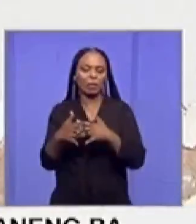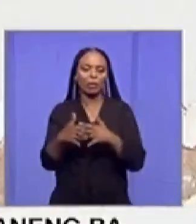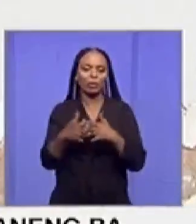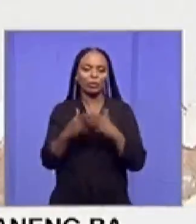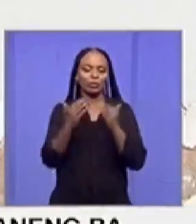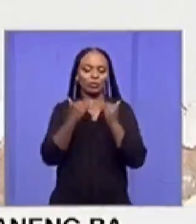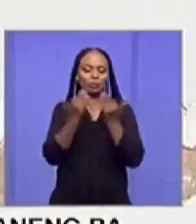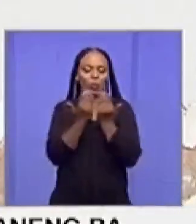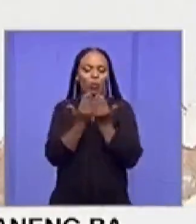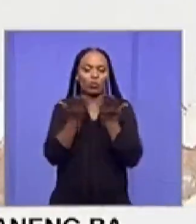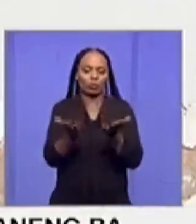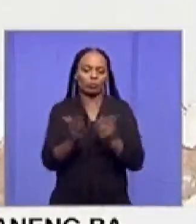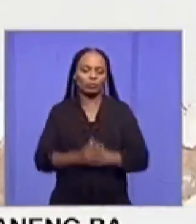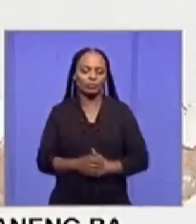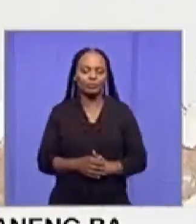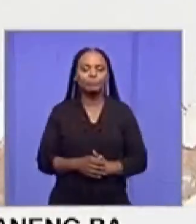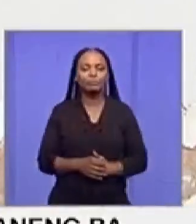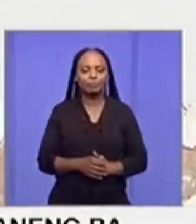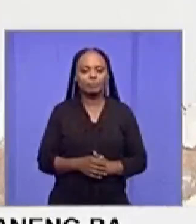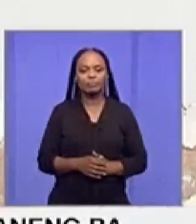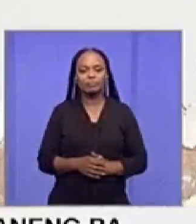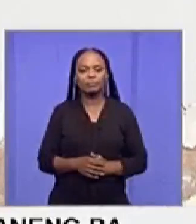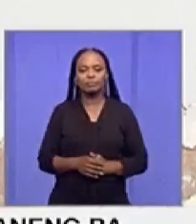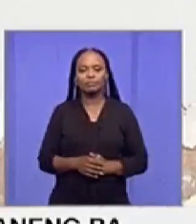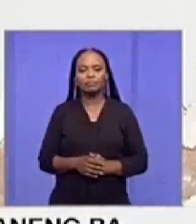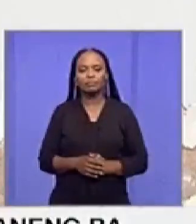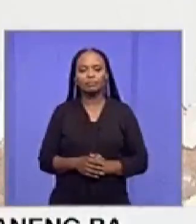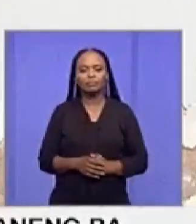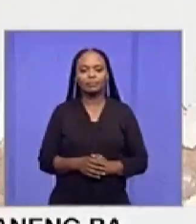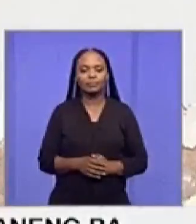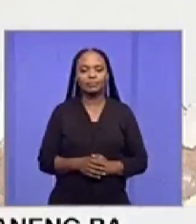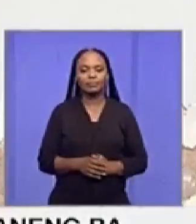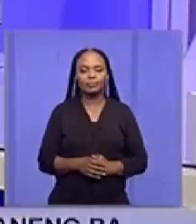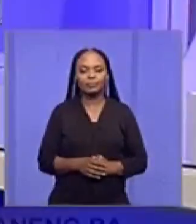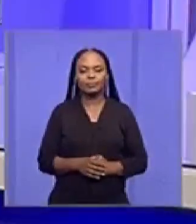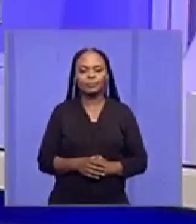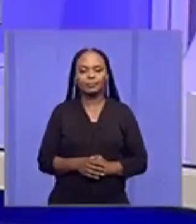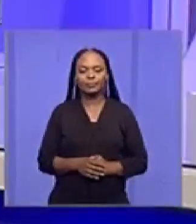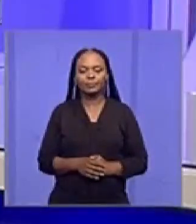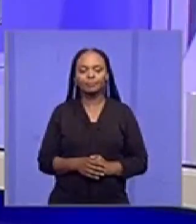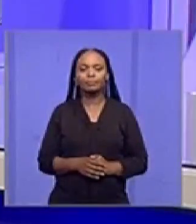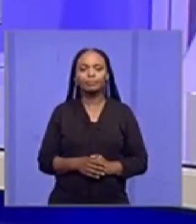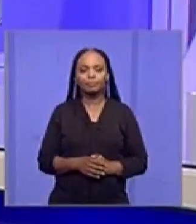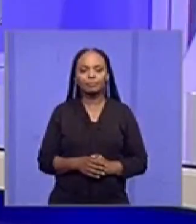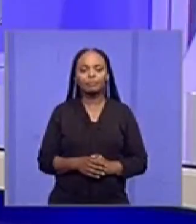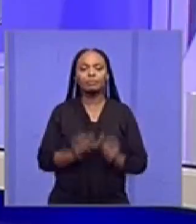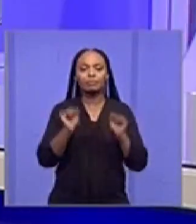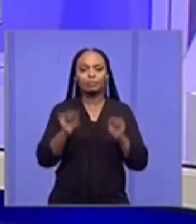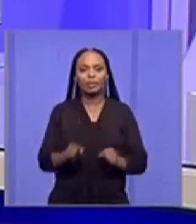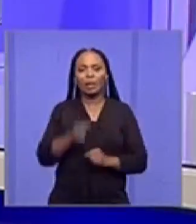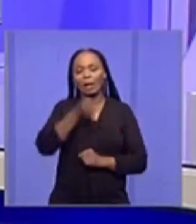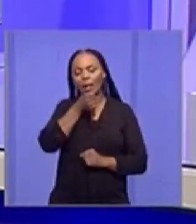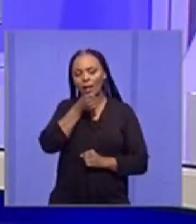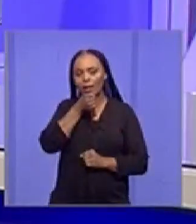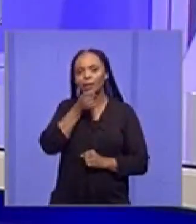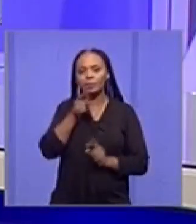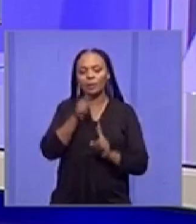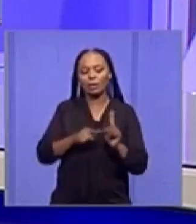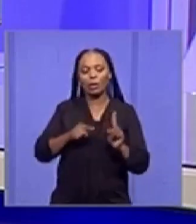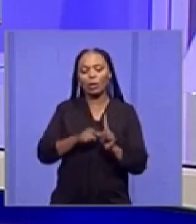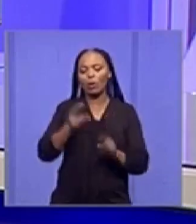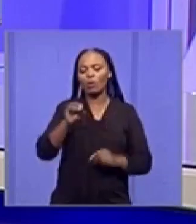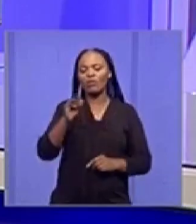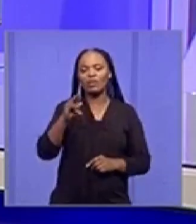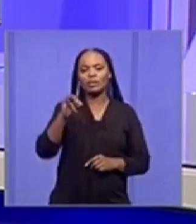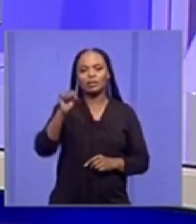leng mo go sona ka seo re boela kwa studio Mega Ditaba rena o fentse setimo re a go